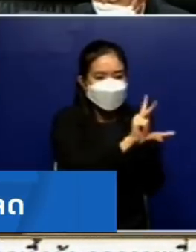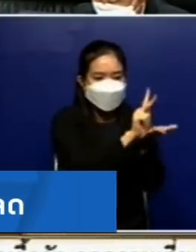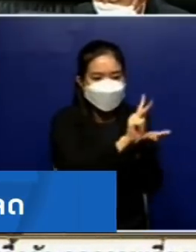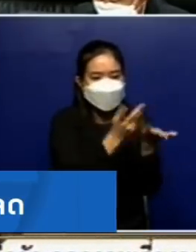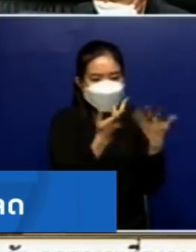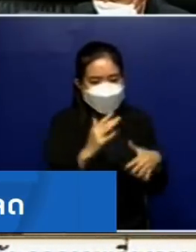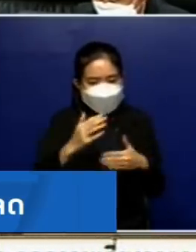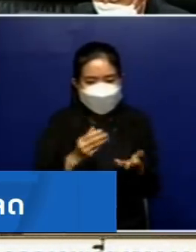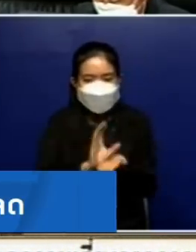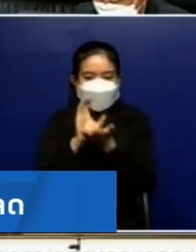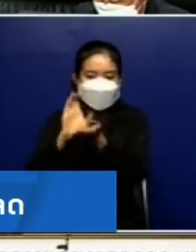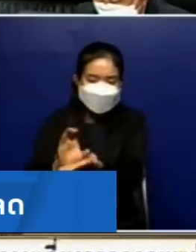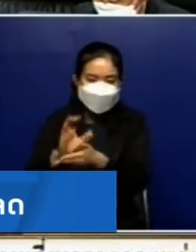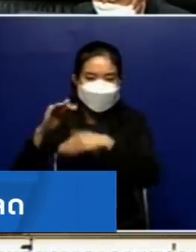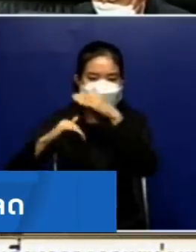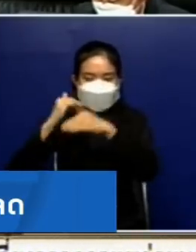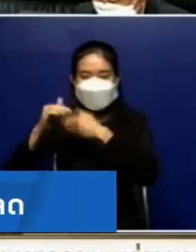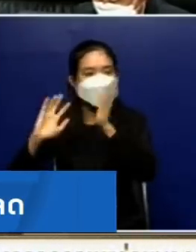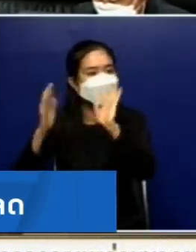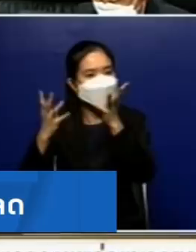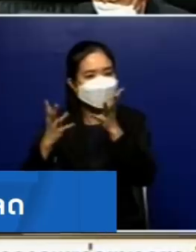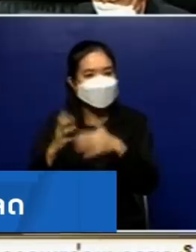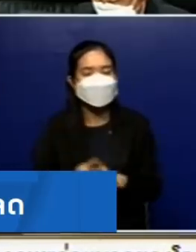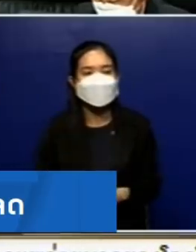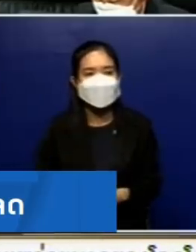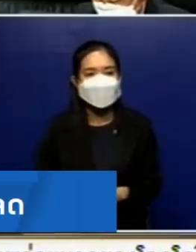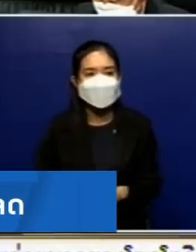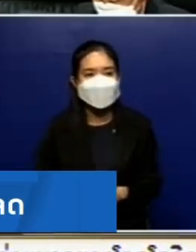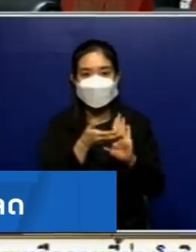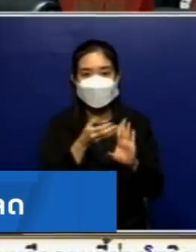เงินแล้วไม่เกิดประโยชน์แต่อย่างใดเป็นรัฐบาลเวลิ